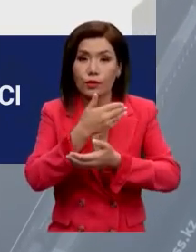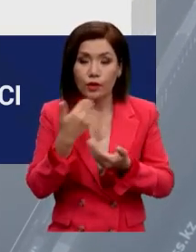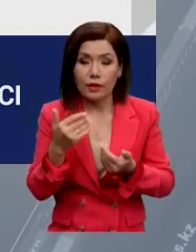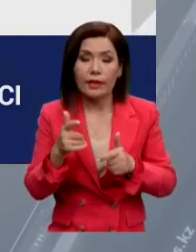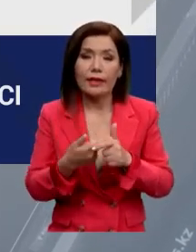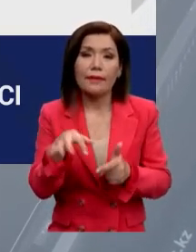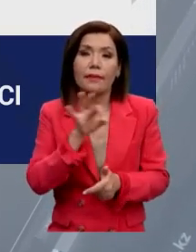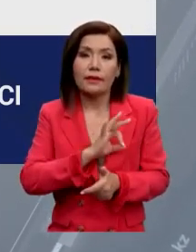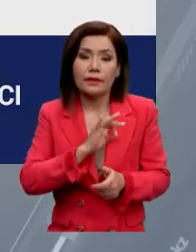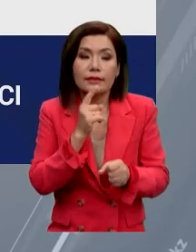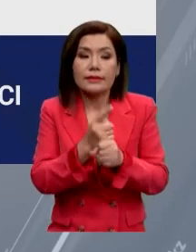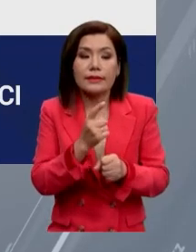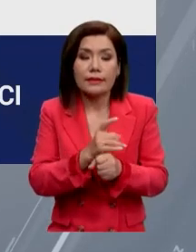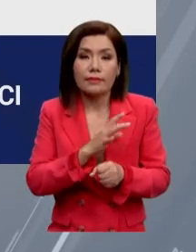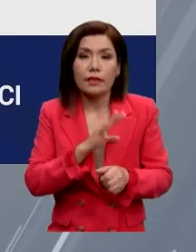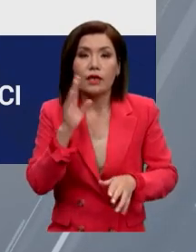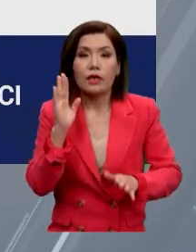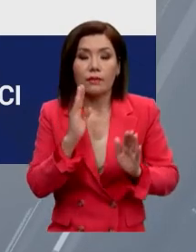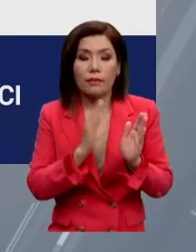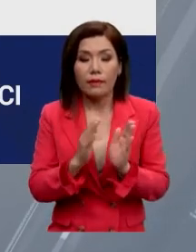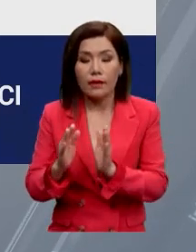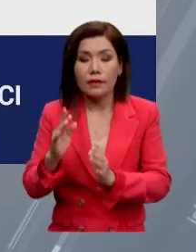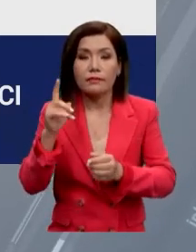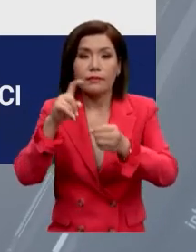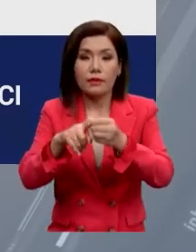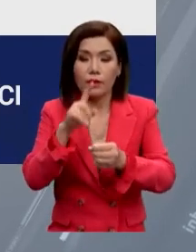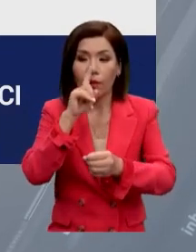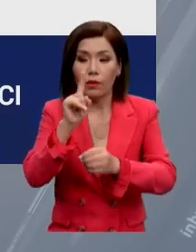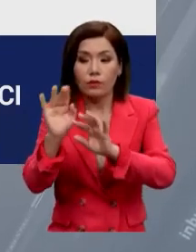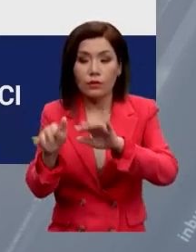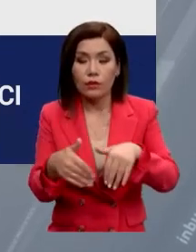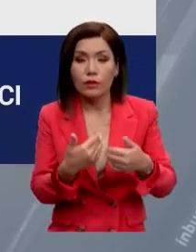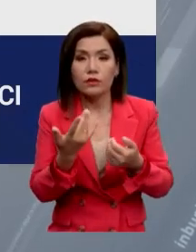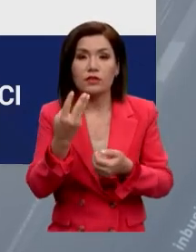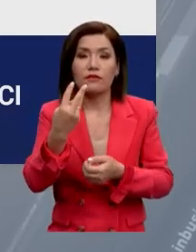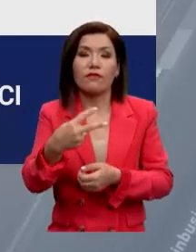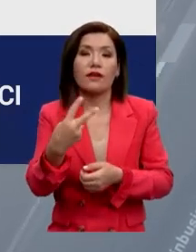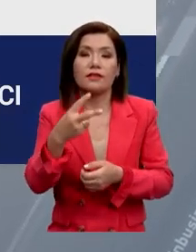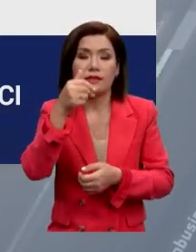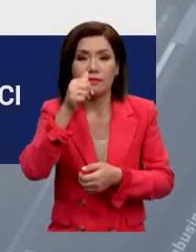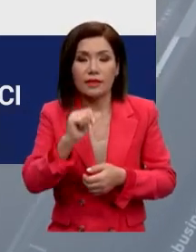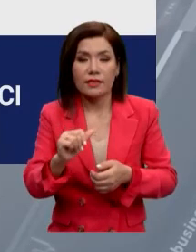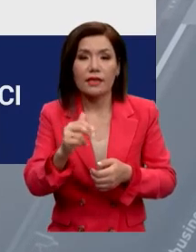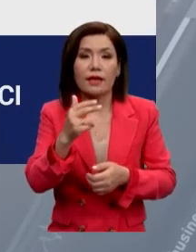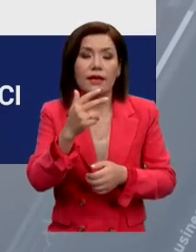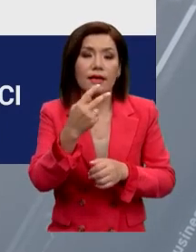кейін, немесе белгіленген тәртіппен тіркелмеген көлікті бір жылда қайта басқарса, 20 айлық есептік көрсеткішке тең